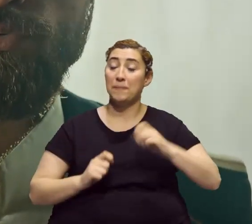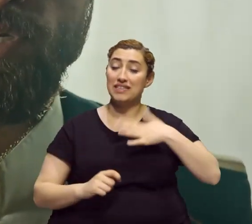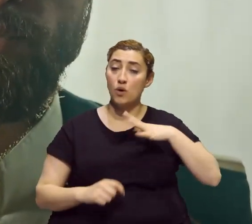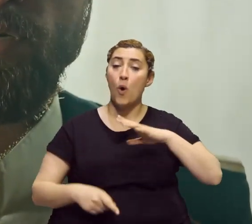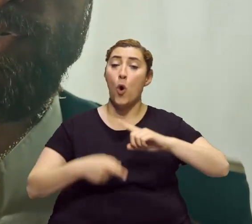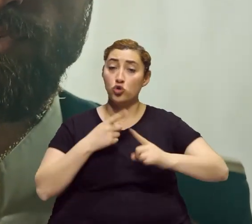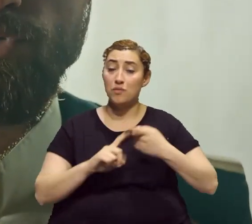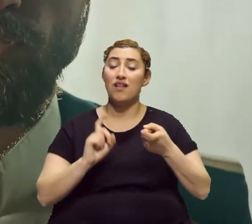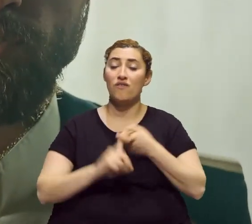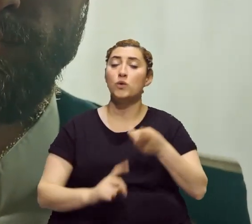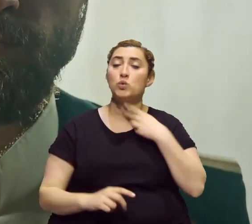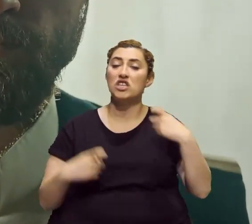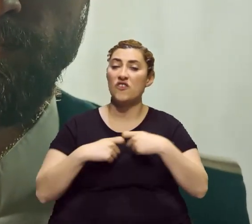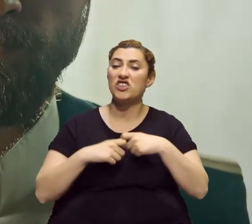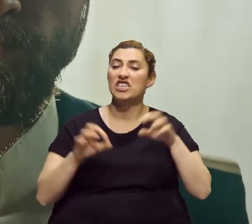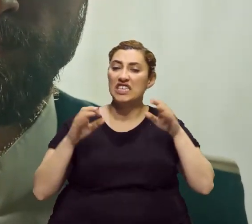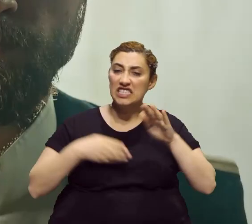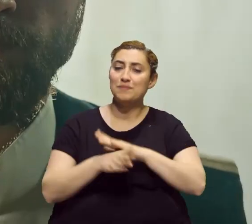Osmanlı ile Rusya'yı bir savaşa sokacaklar.